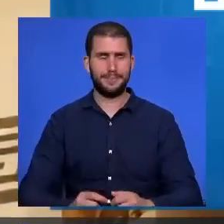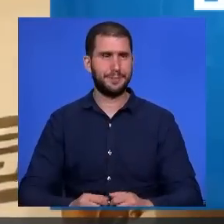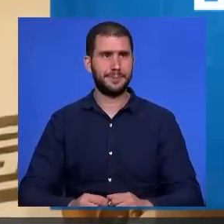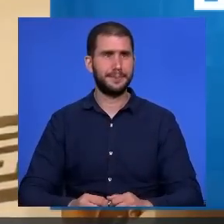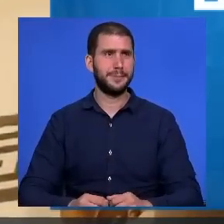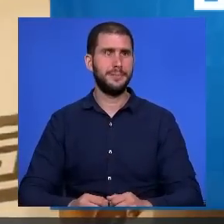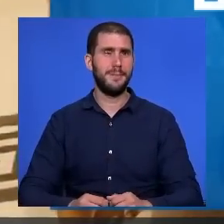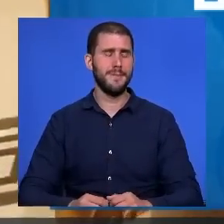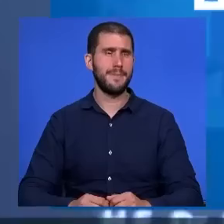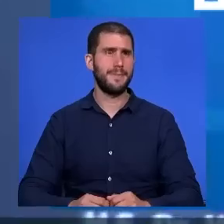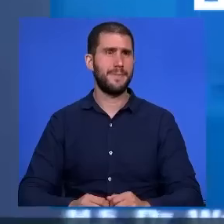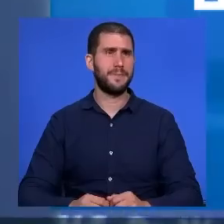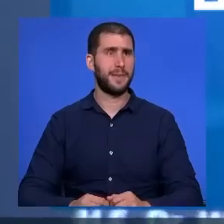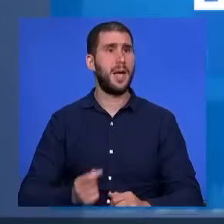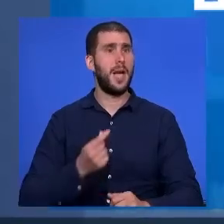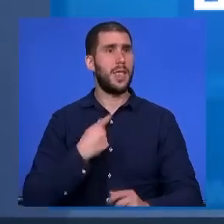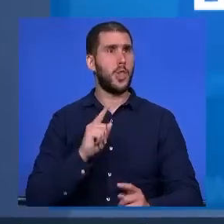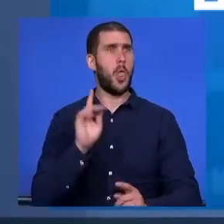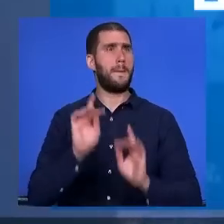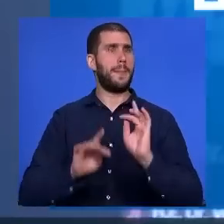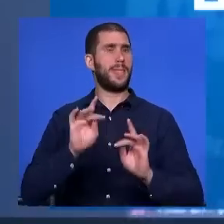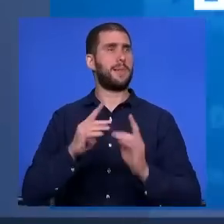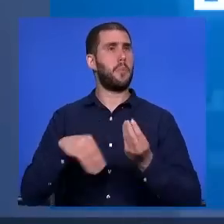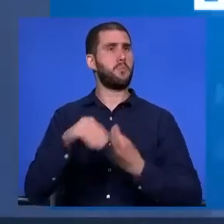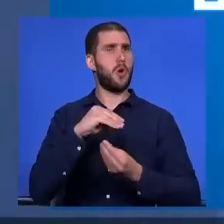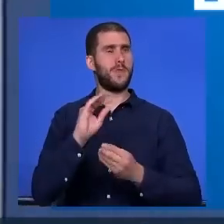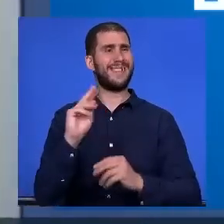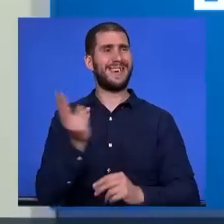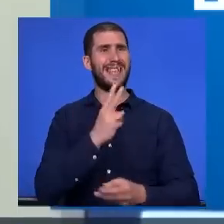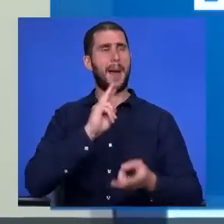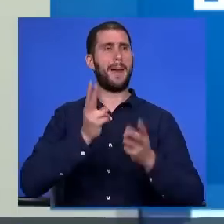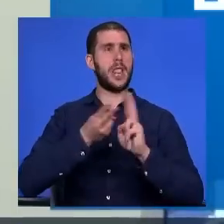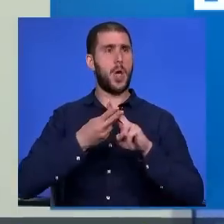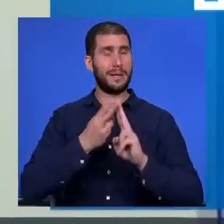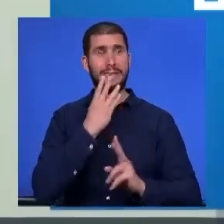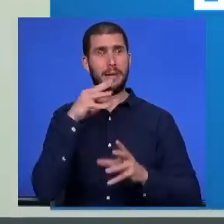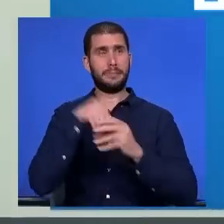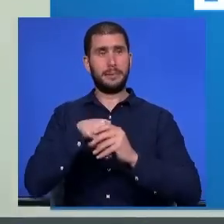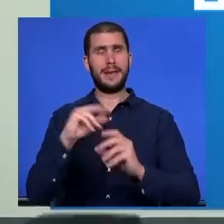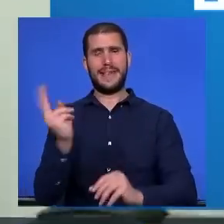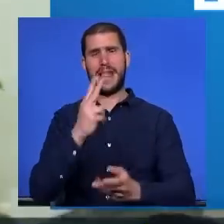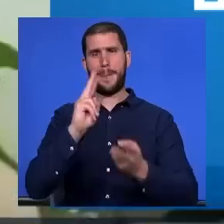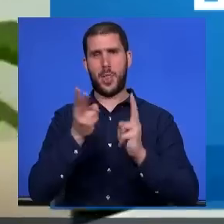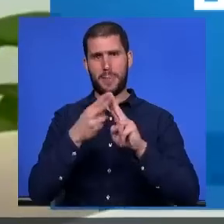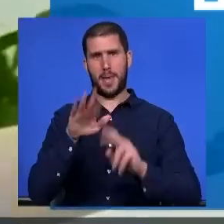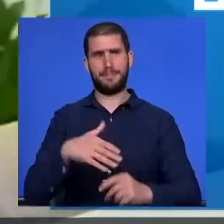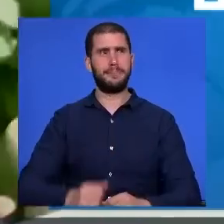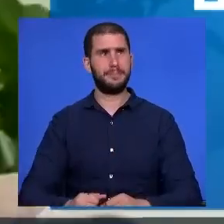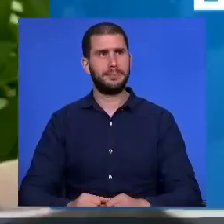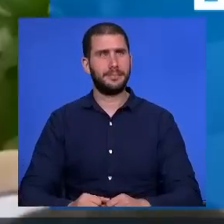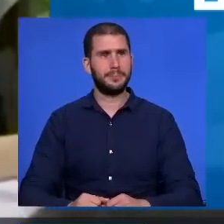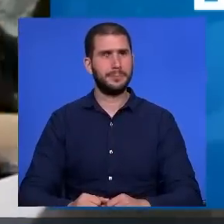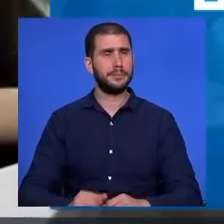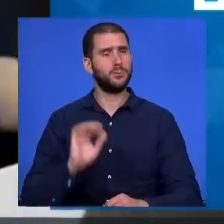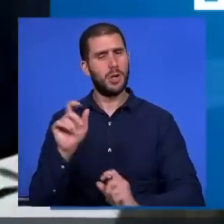اتصالات من دوله اي دور دولي وسائل جزء من المجتمع الدولي اي دور دولي لوقف الحرب لا